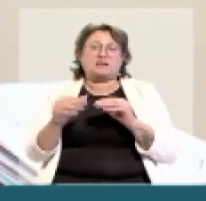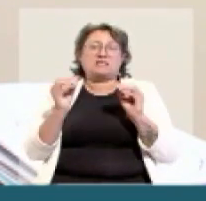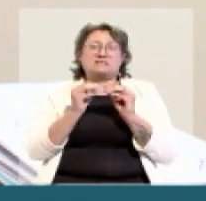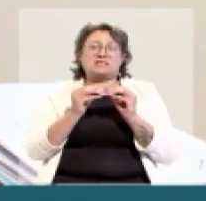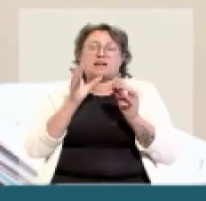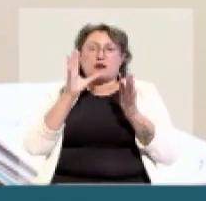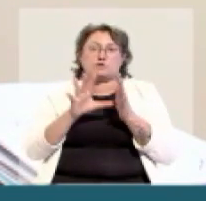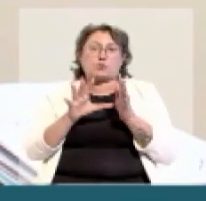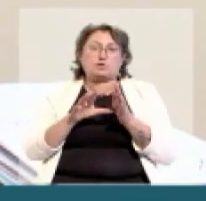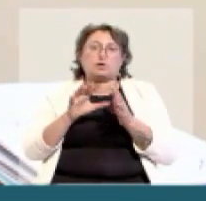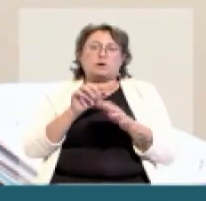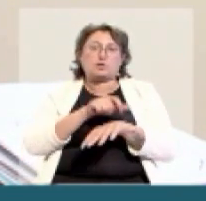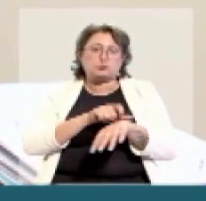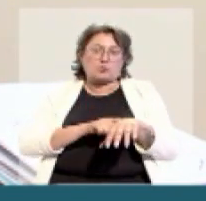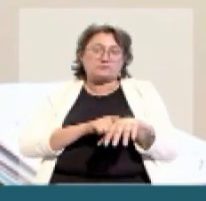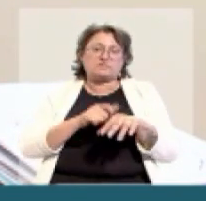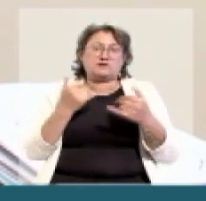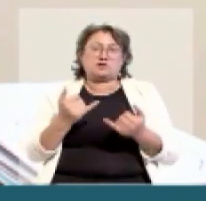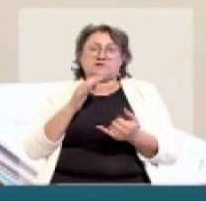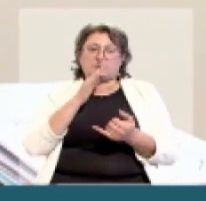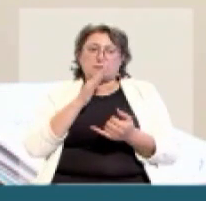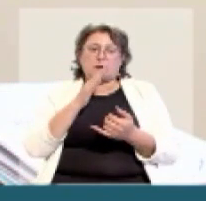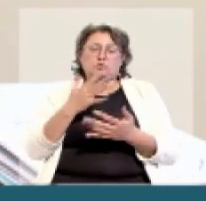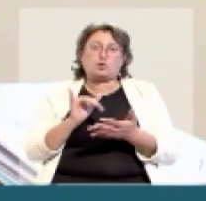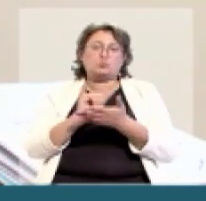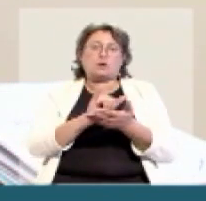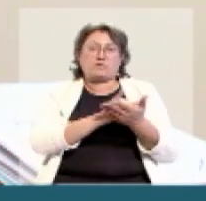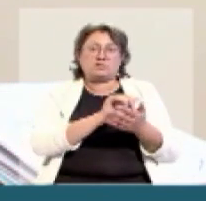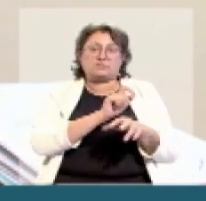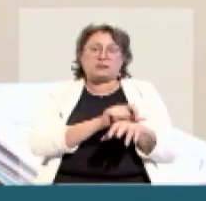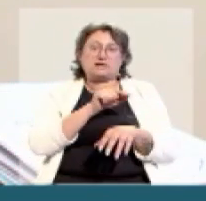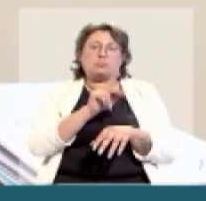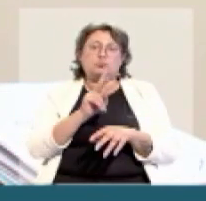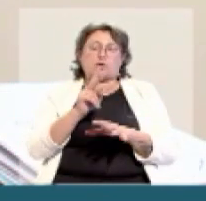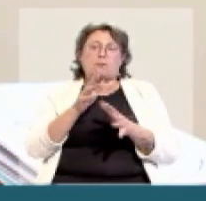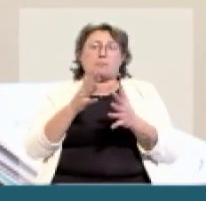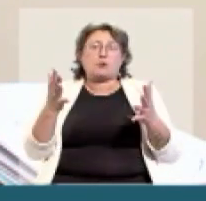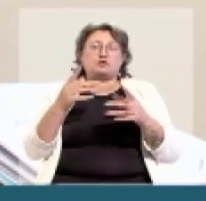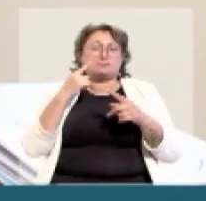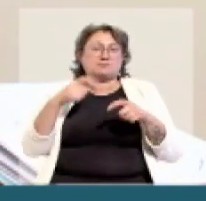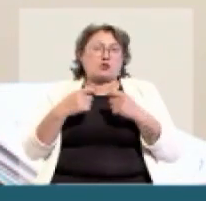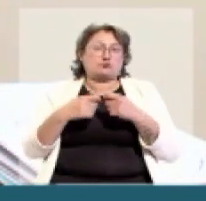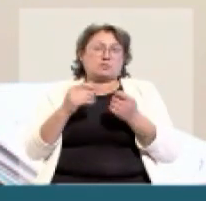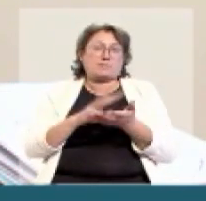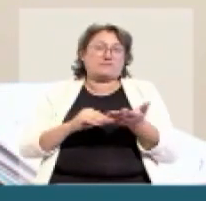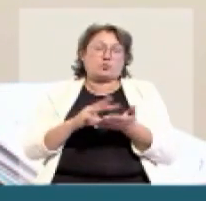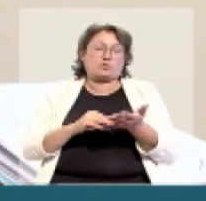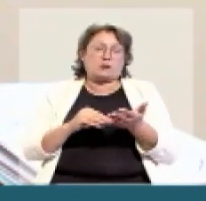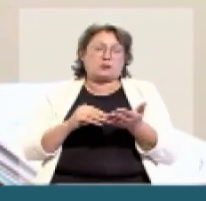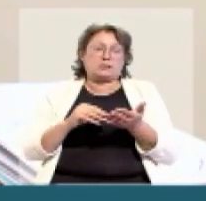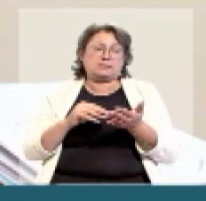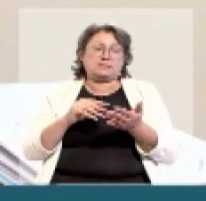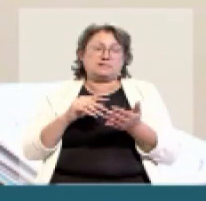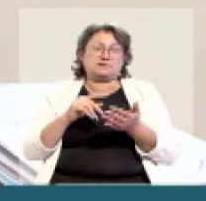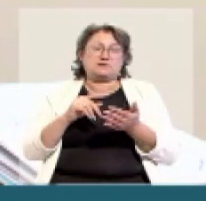10 электронных устройств. В настоящее время браслеты установлены тем, кто склонен к повторным преступлениям. Сам